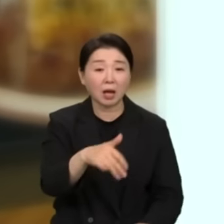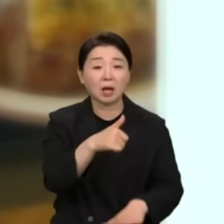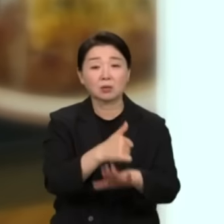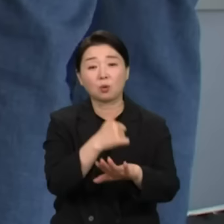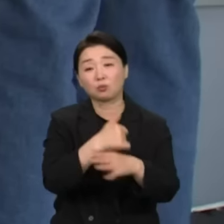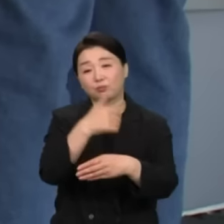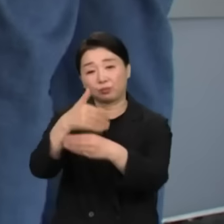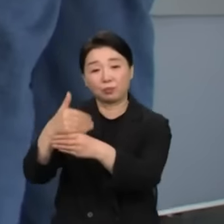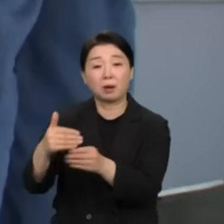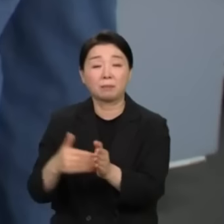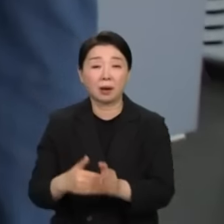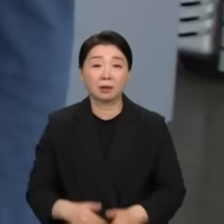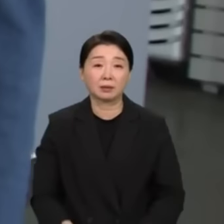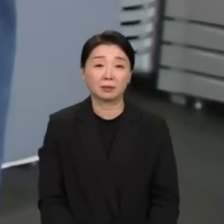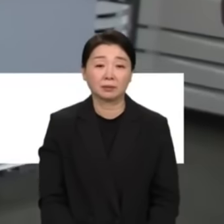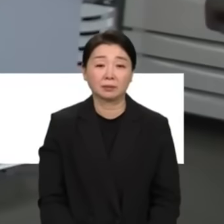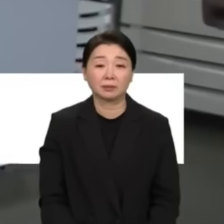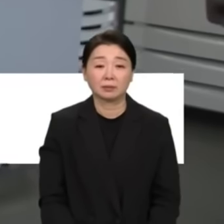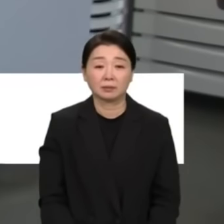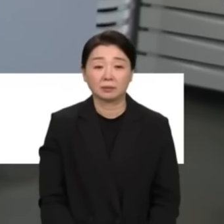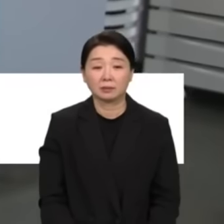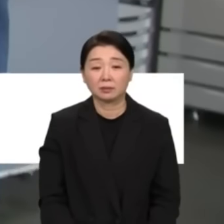닫았습니다.